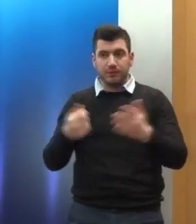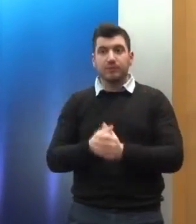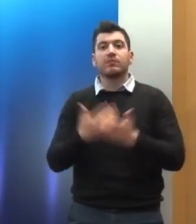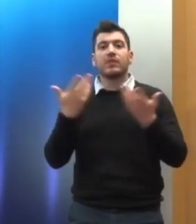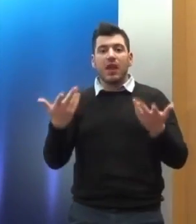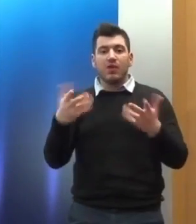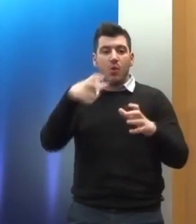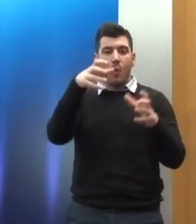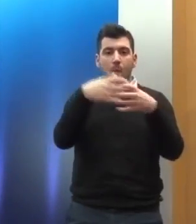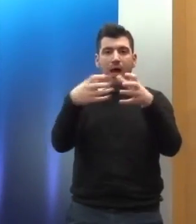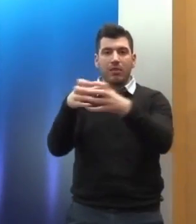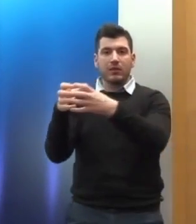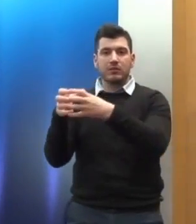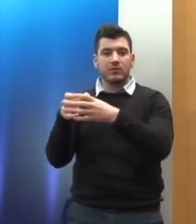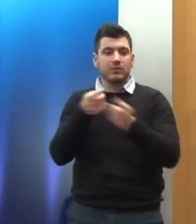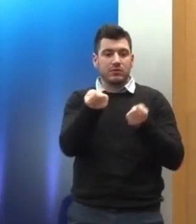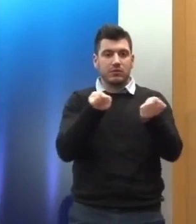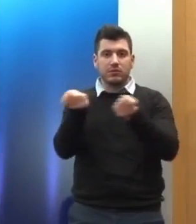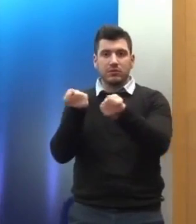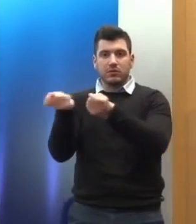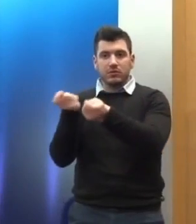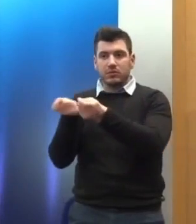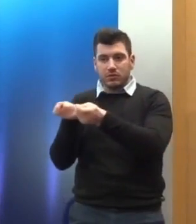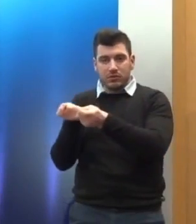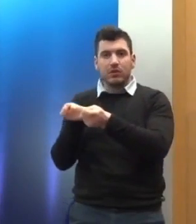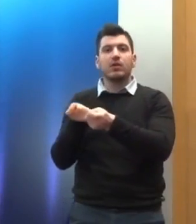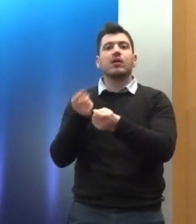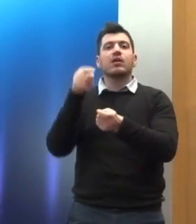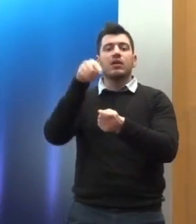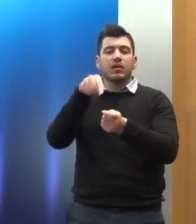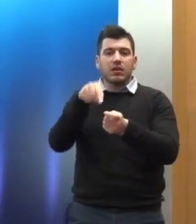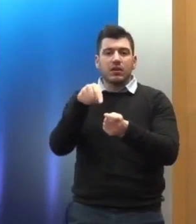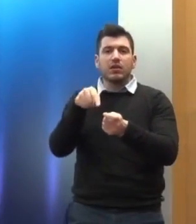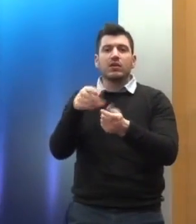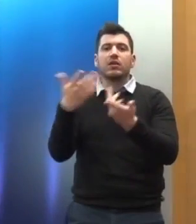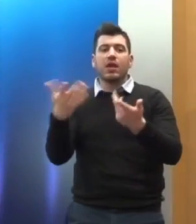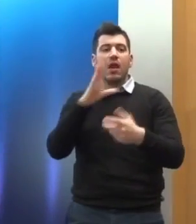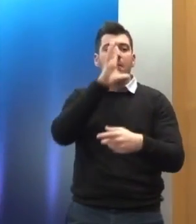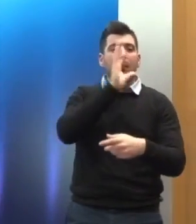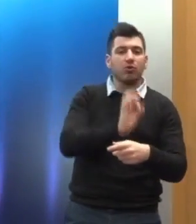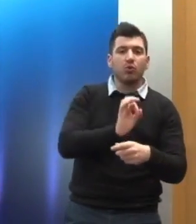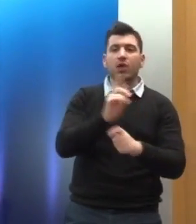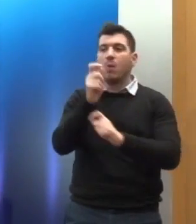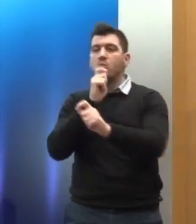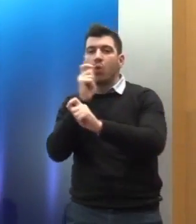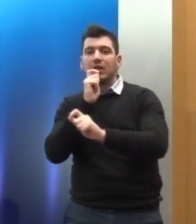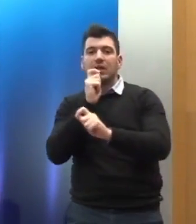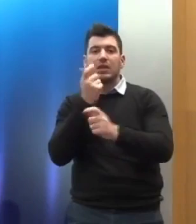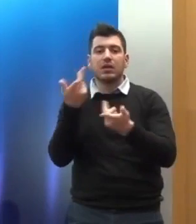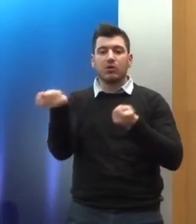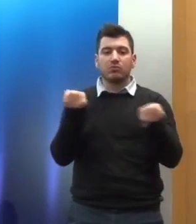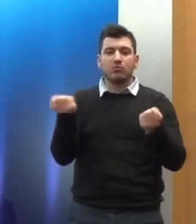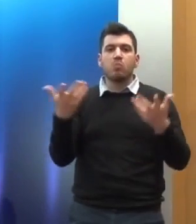διεθνών οργάνων και την διελκυνιστήδα μεταξύ της πραγματικότητας και της πολιτικής.